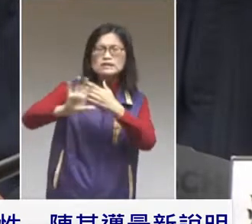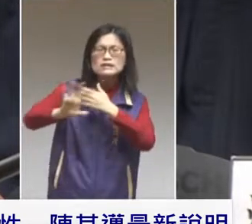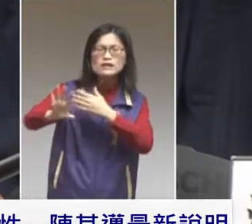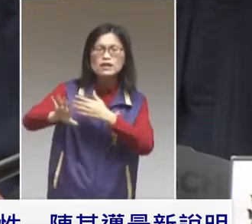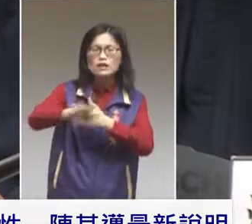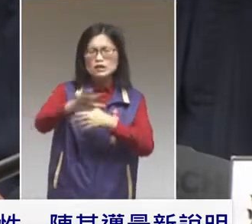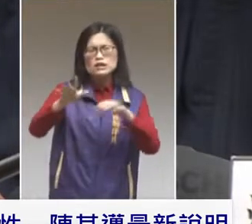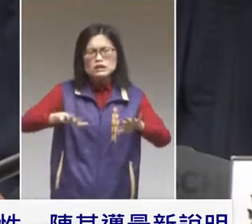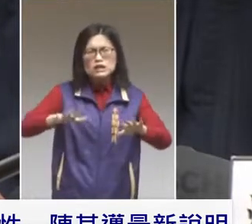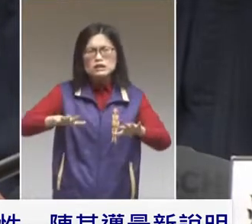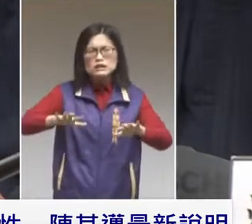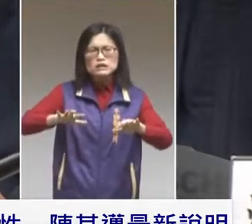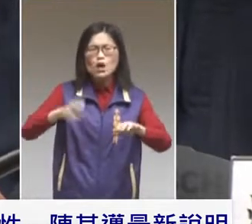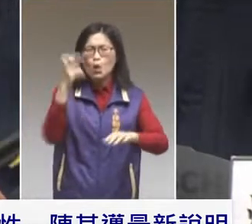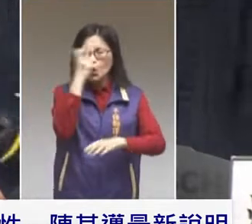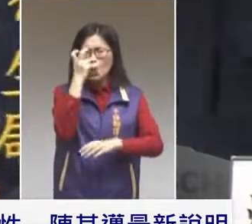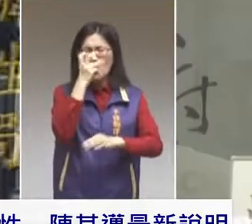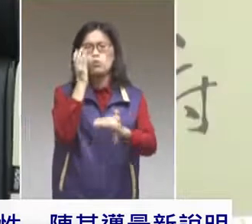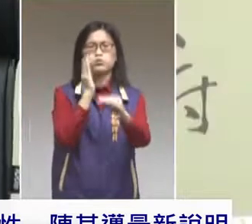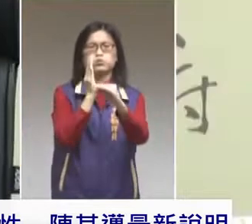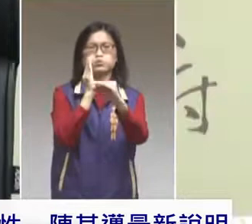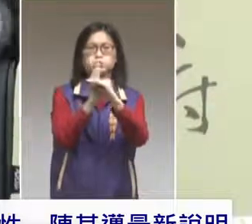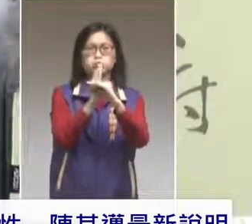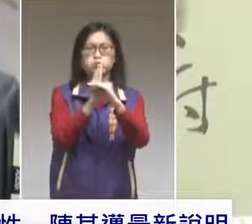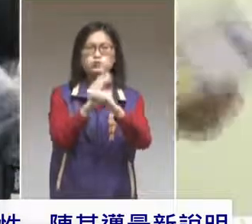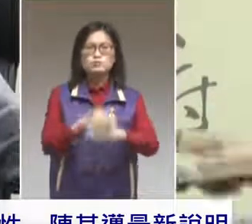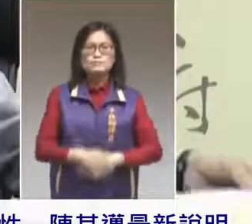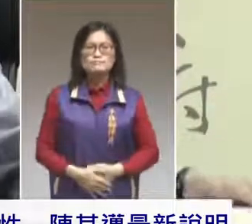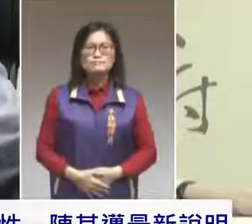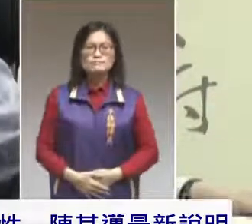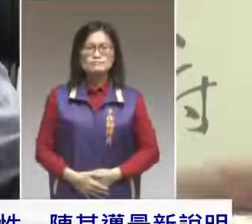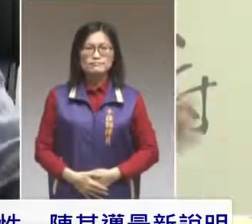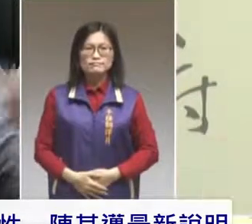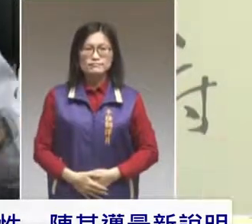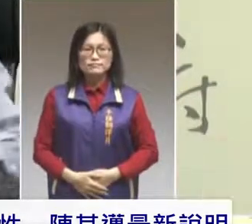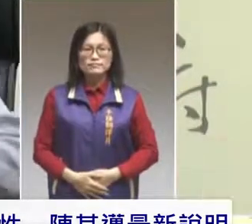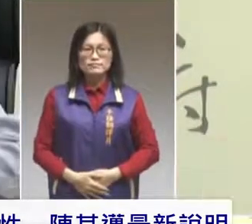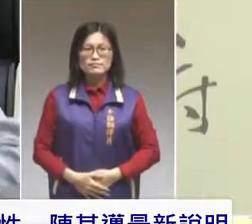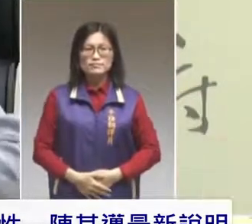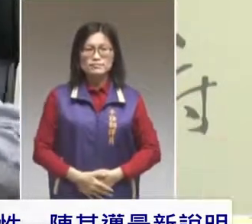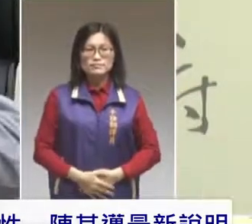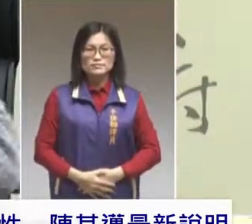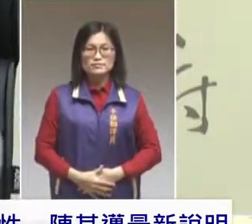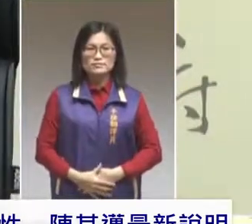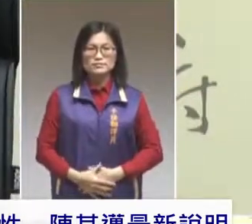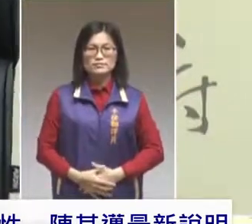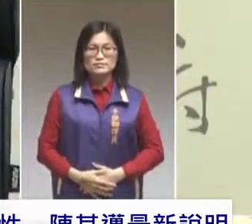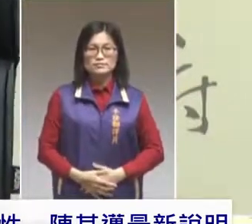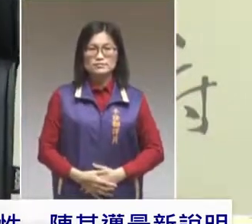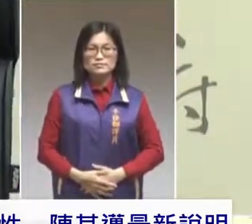像黄区跟其他的风险接触对象，这目前都还在检验中。